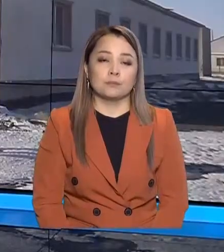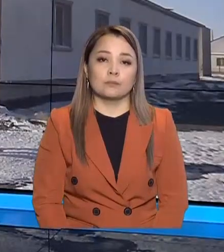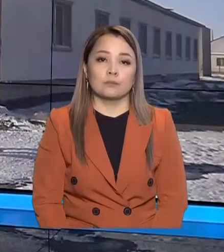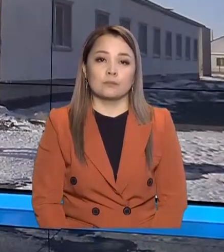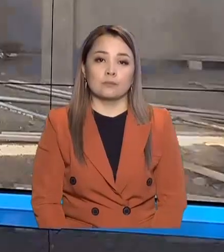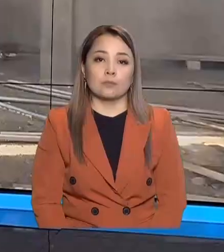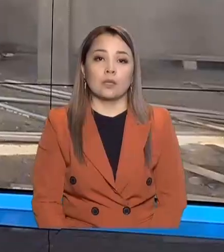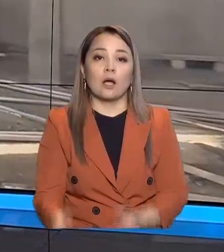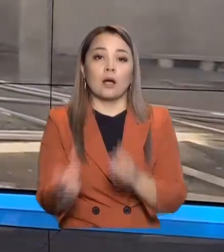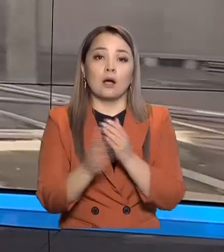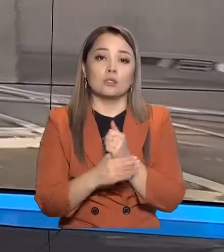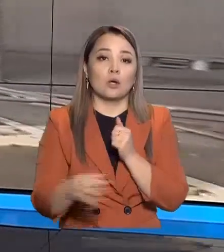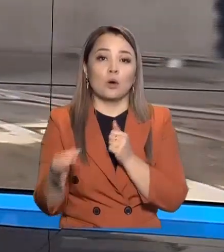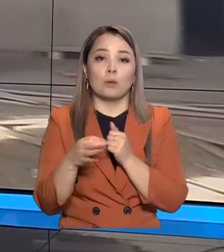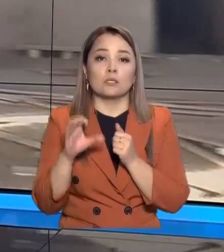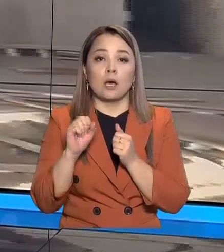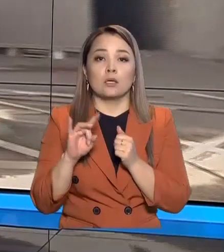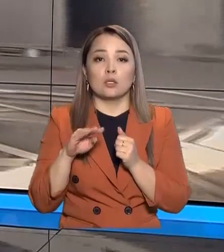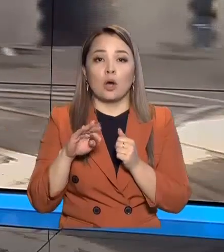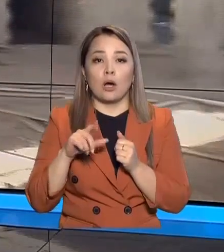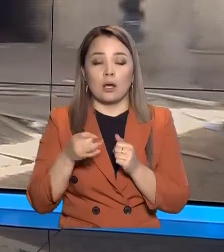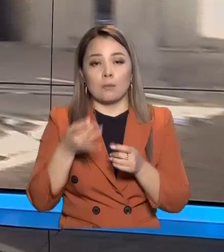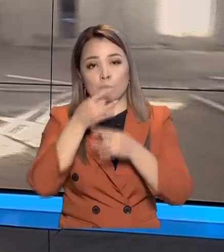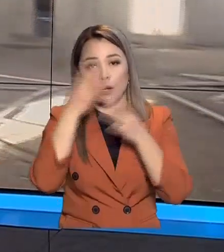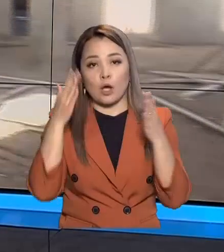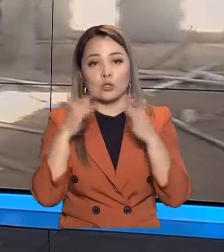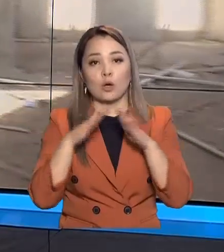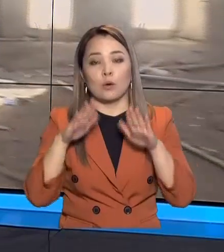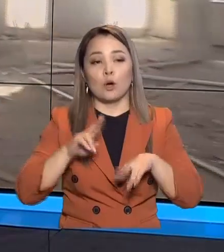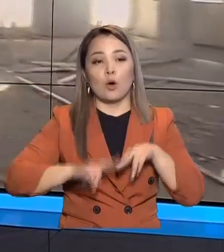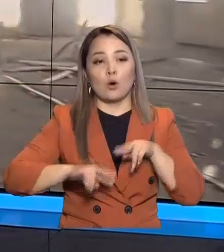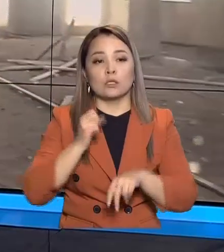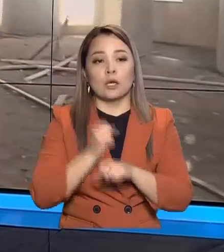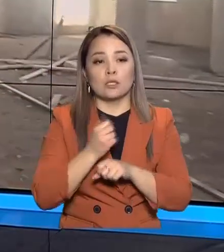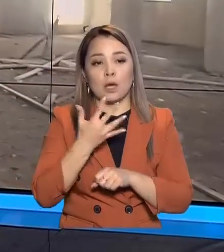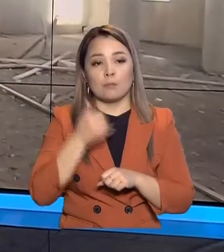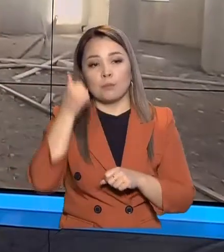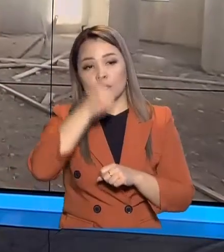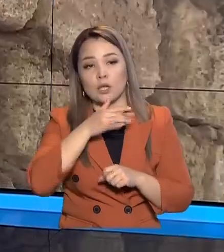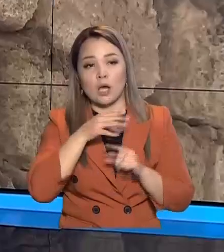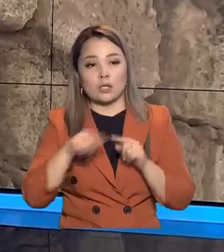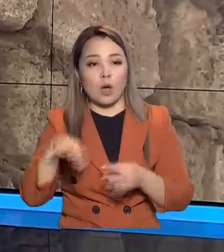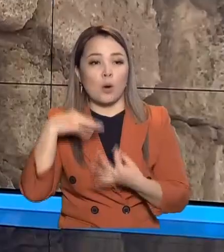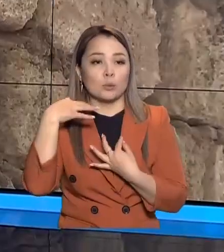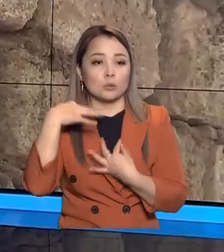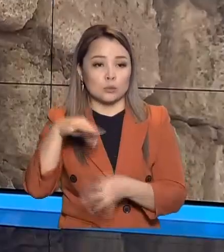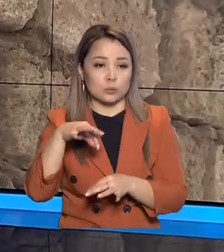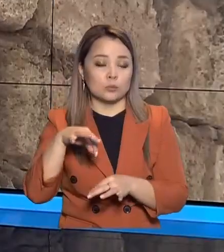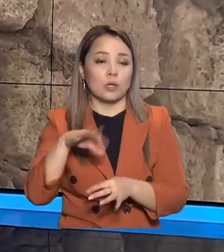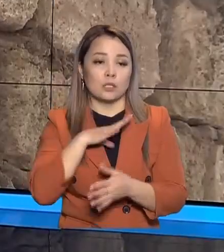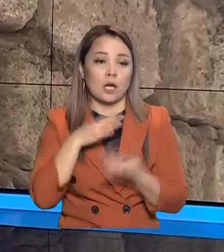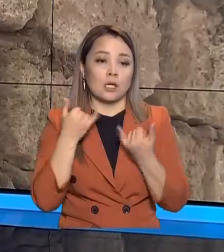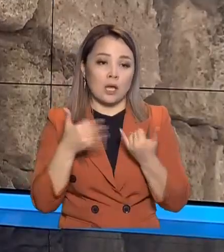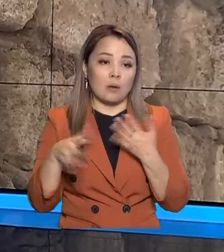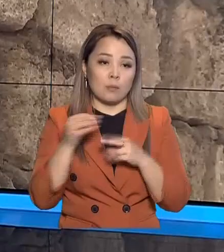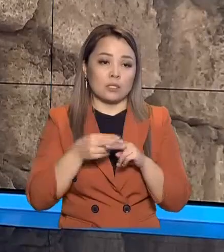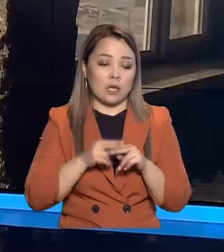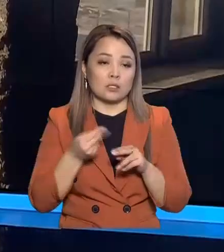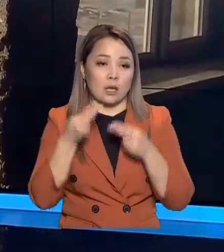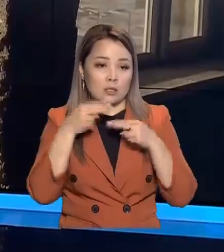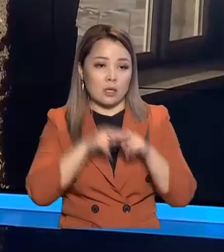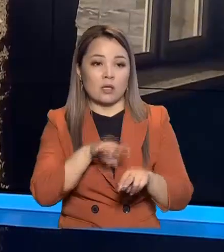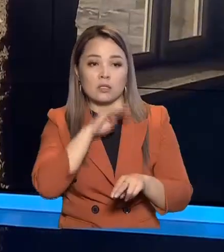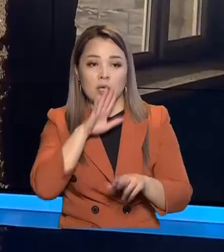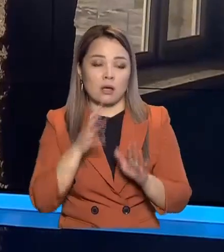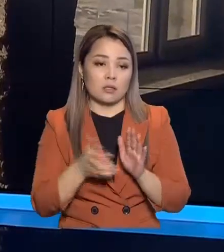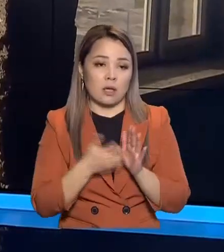Өзге ақпарат. Атырау облысы Сартоғай ауылындағы мәдениет үйінің құрылысы 5 жылға жуық уақыт тоқтап тұр. Бөлінген қыруар қаржы жетпей